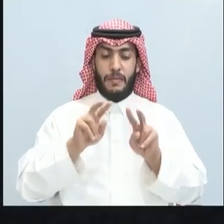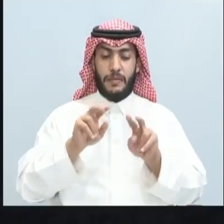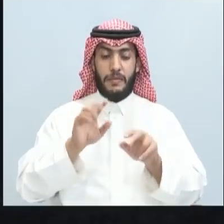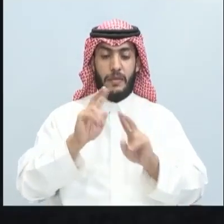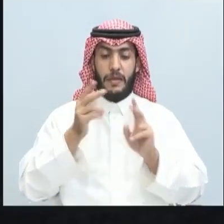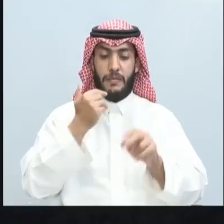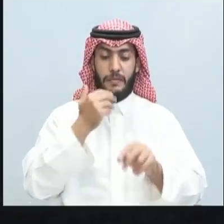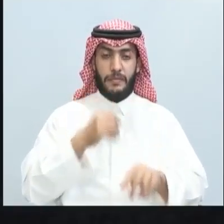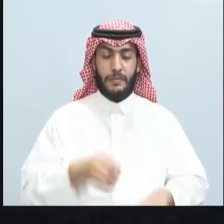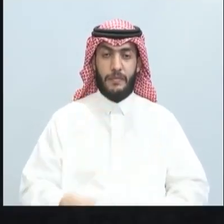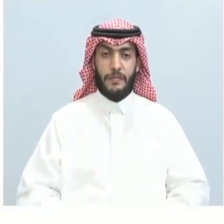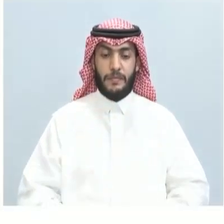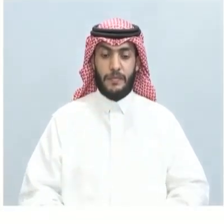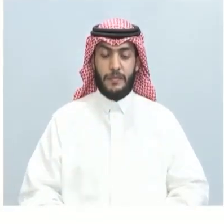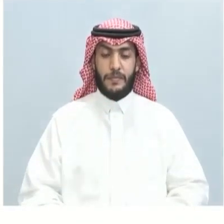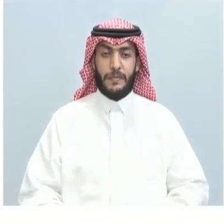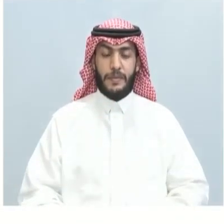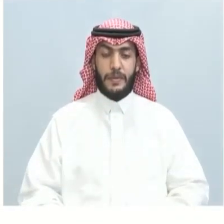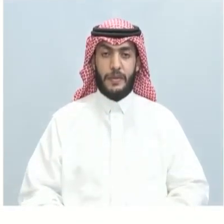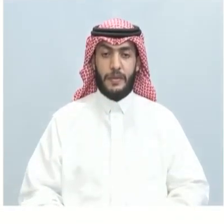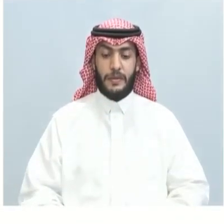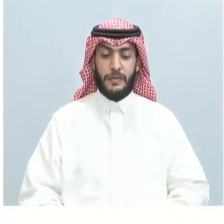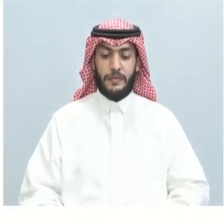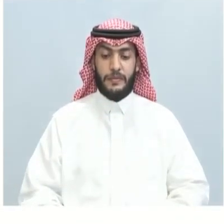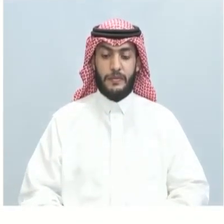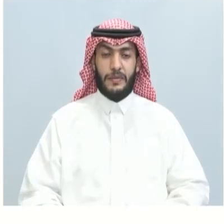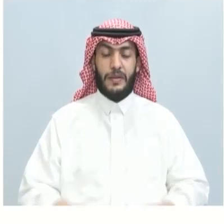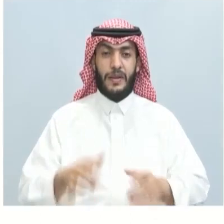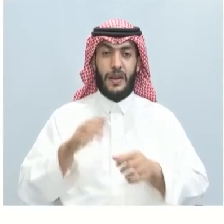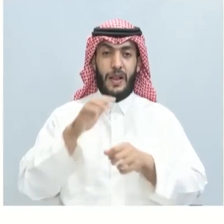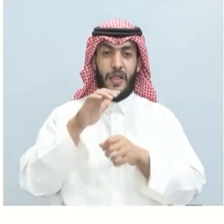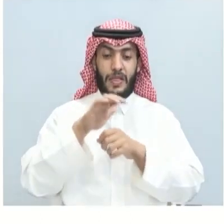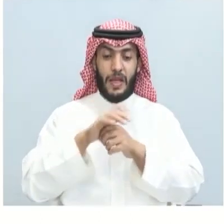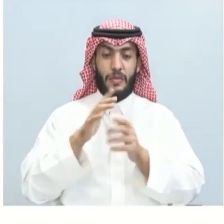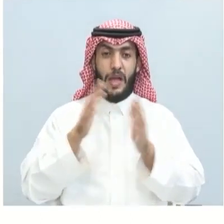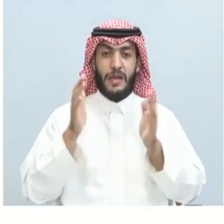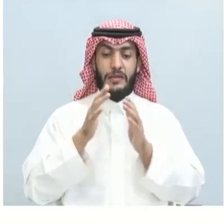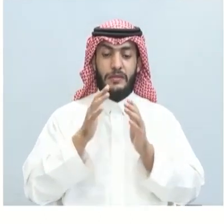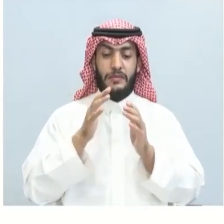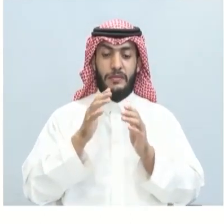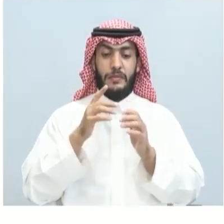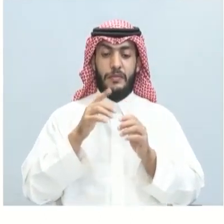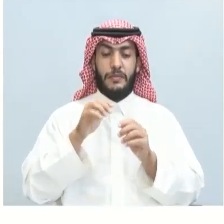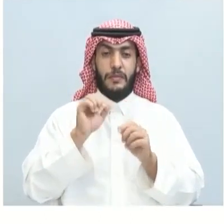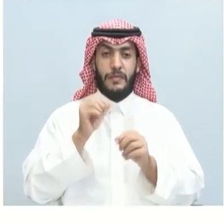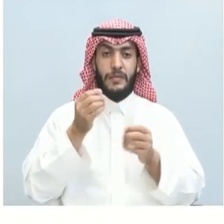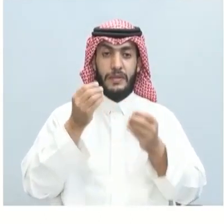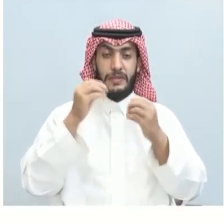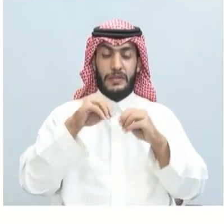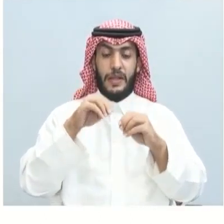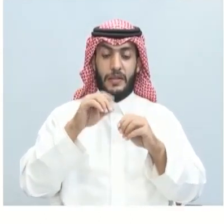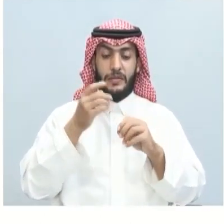لن تتغير الان اثنين الضغط والحجم ماذا سيحدث